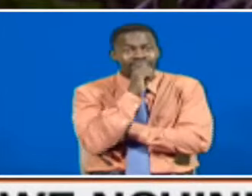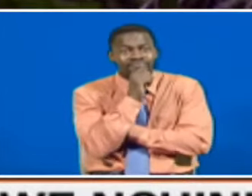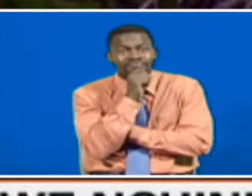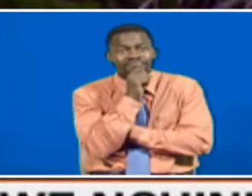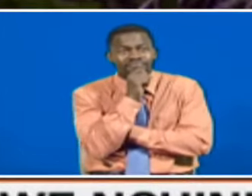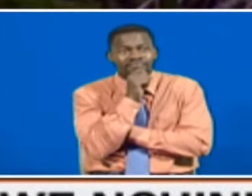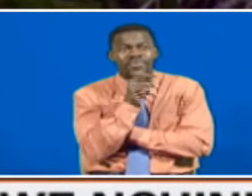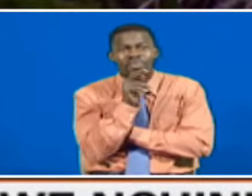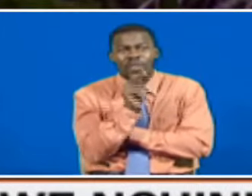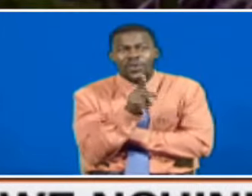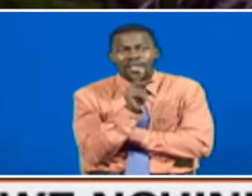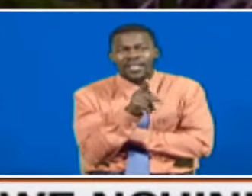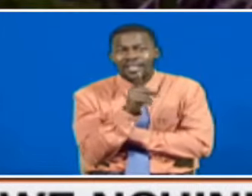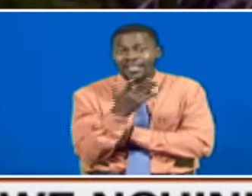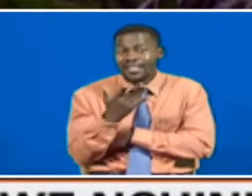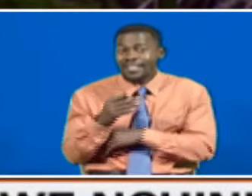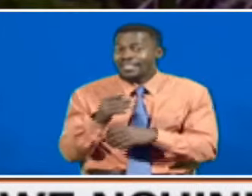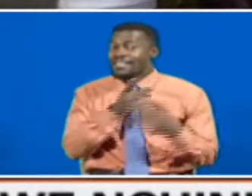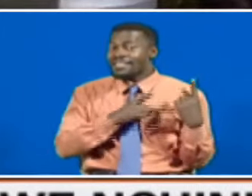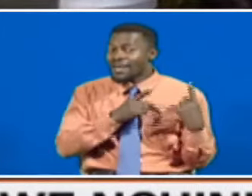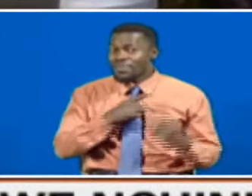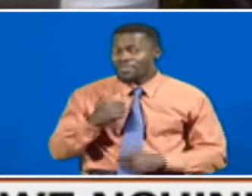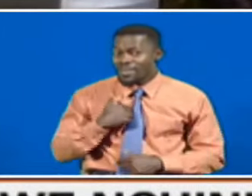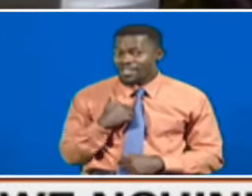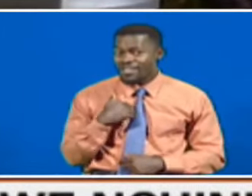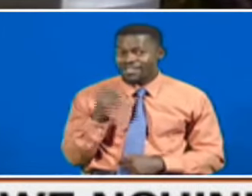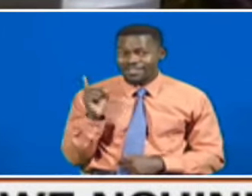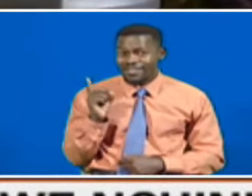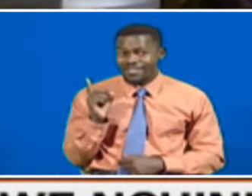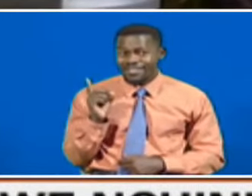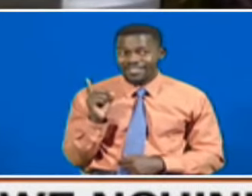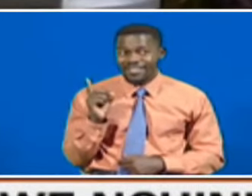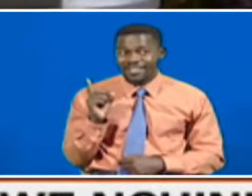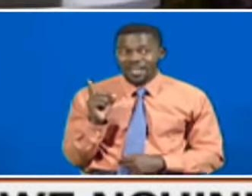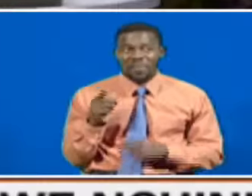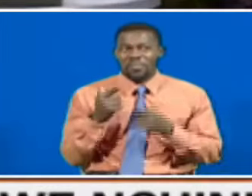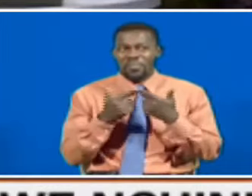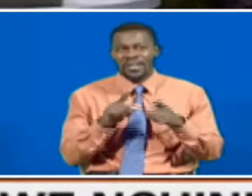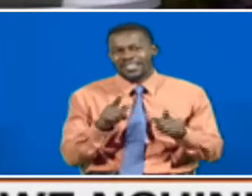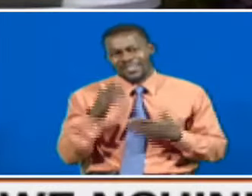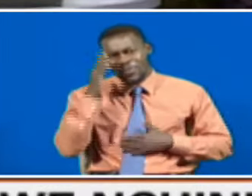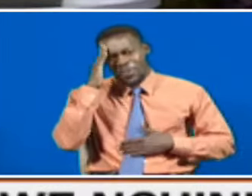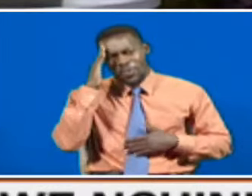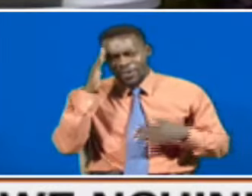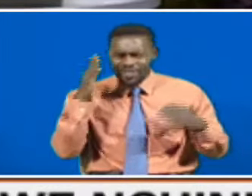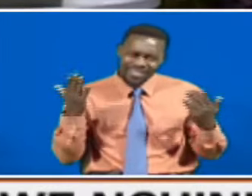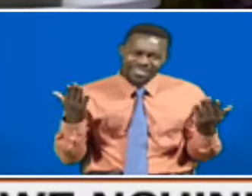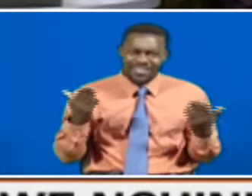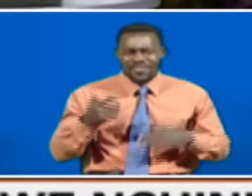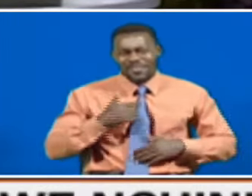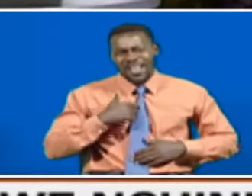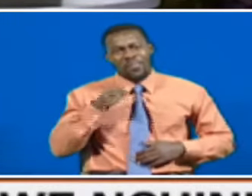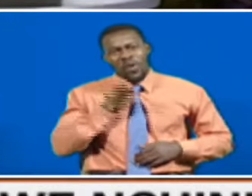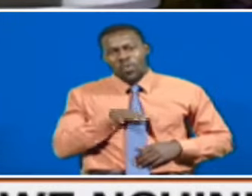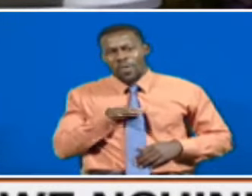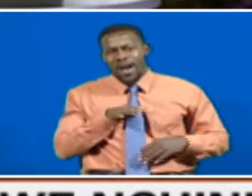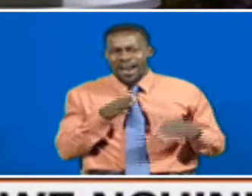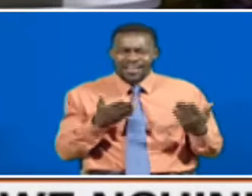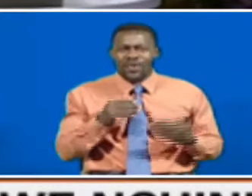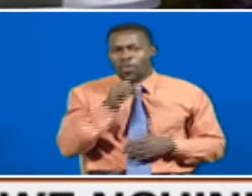set? Sikusumbui. Lakini unajua lipstick ni maridadi ya wanawake. Hata kama wewe ni mzee. Kwa